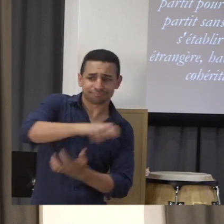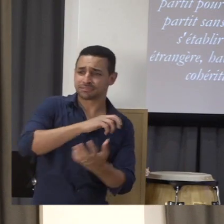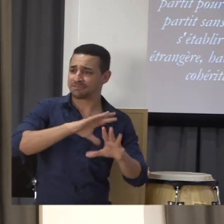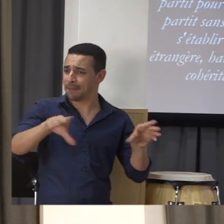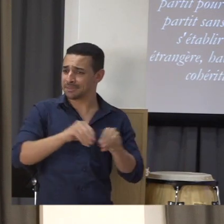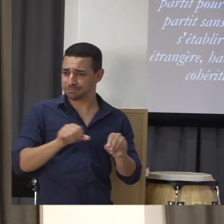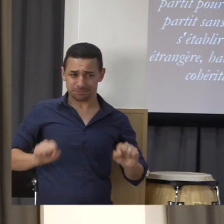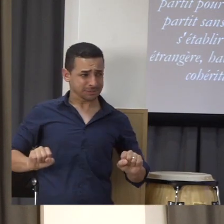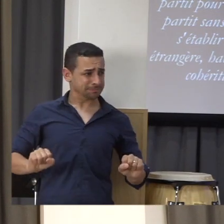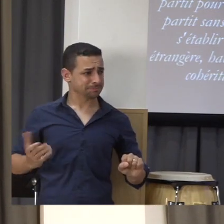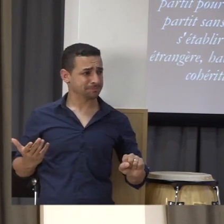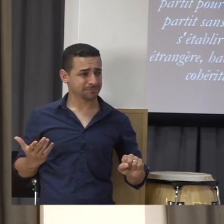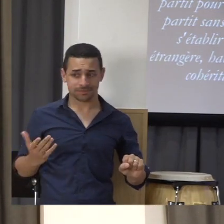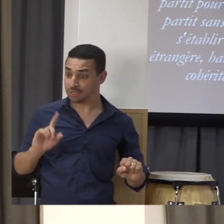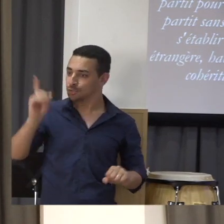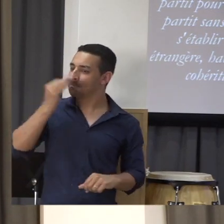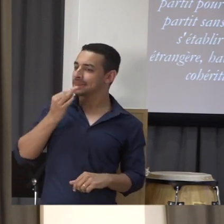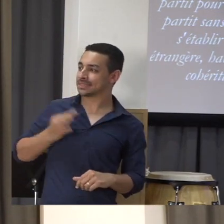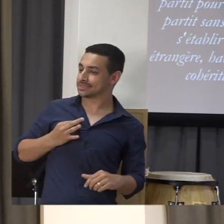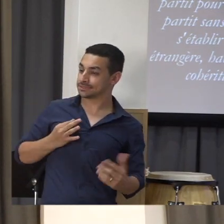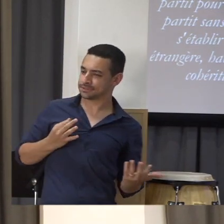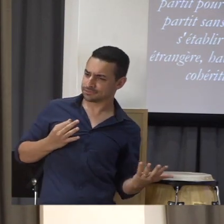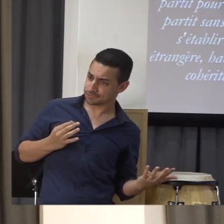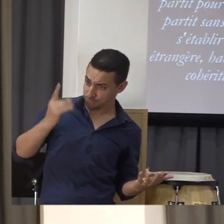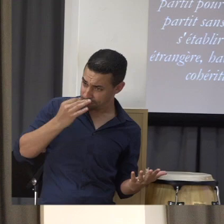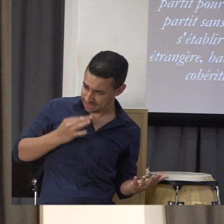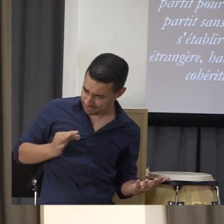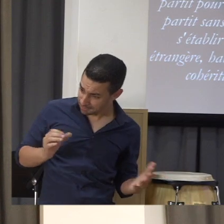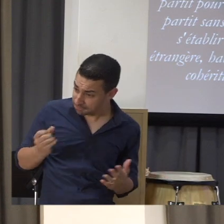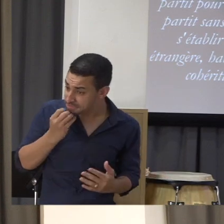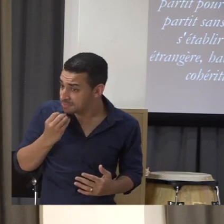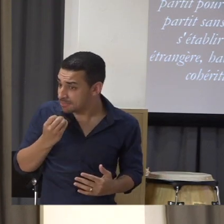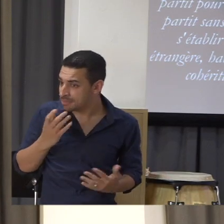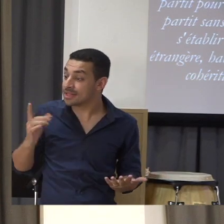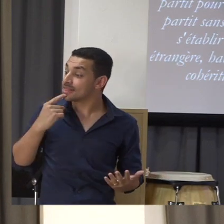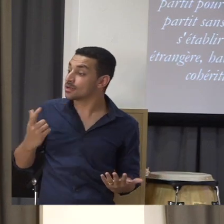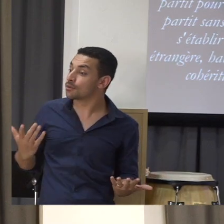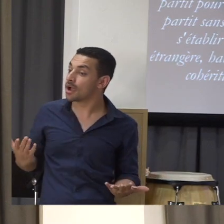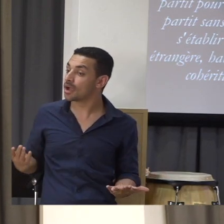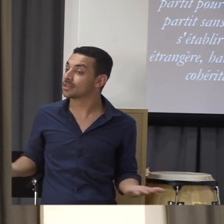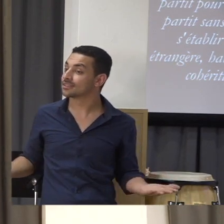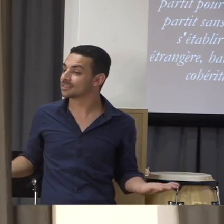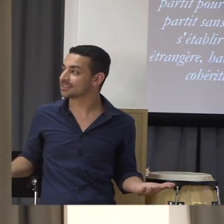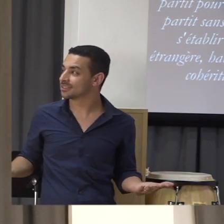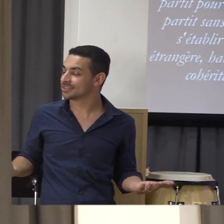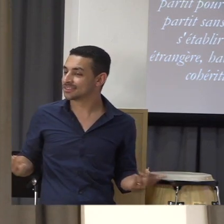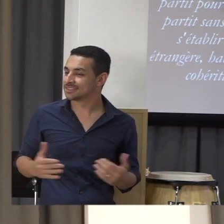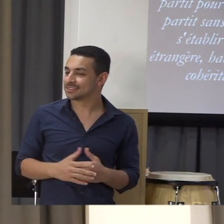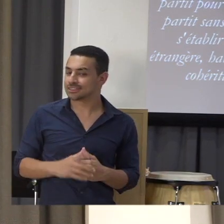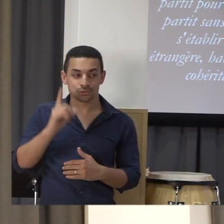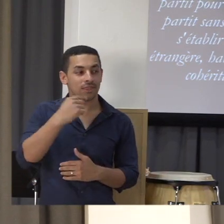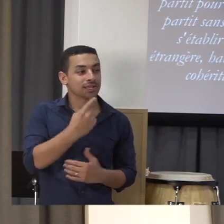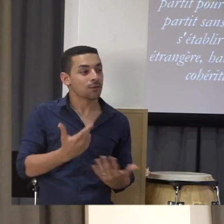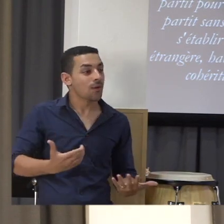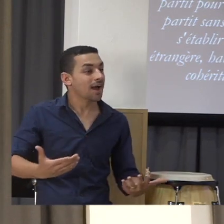familiale. Dieu m'a parlé. Alors, Dieu t'a parlé, c'est bien. Qu'est-ce qu'il a dit, Dieu? Il a dit